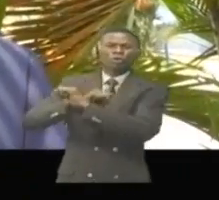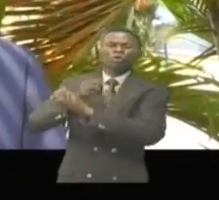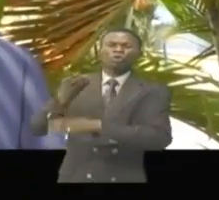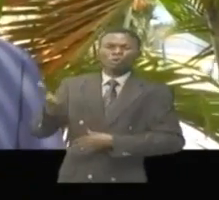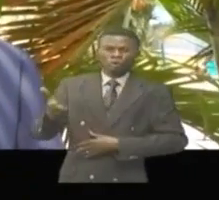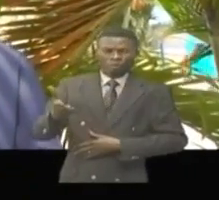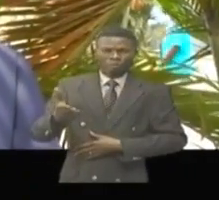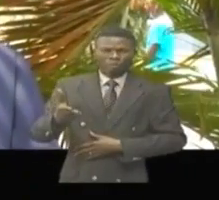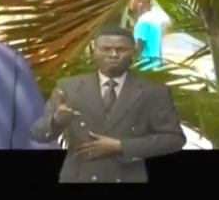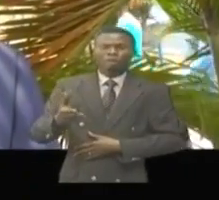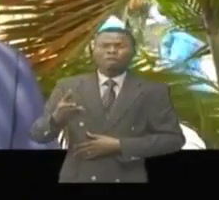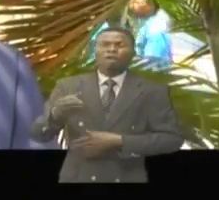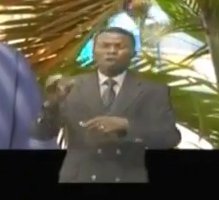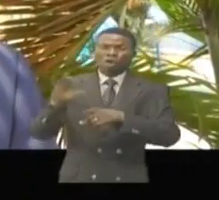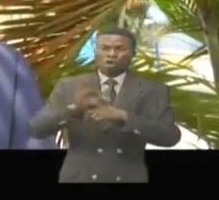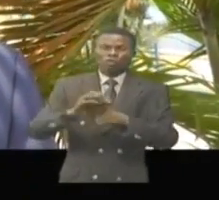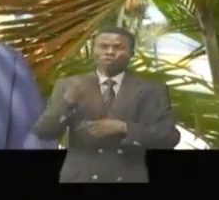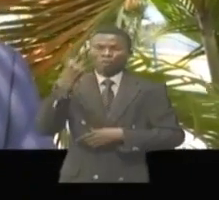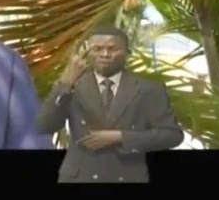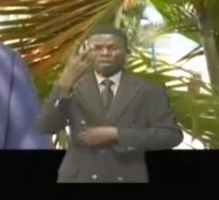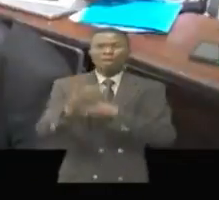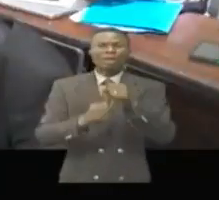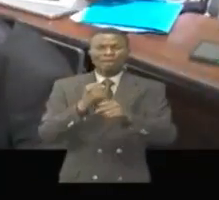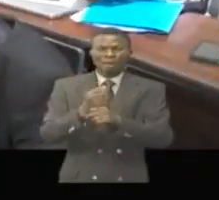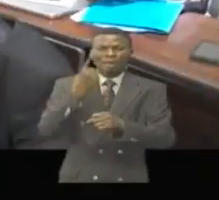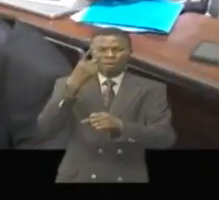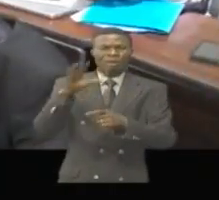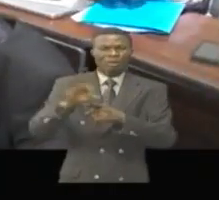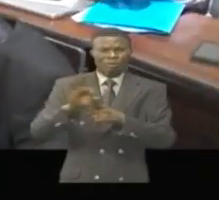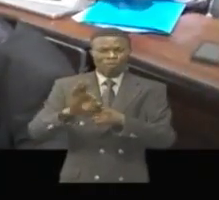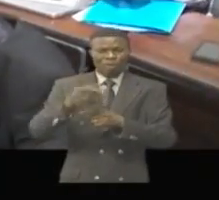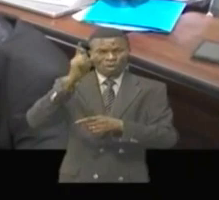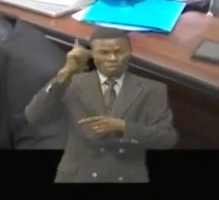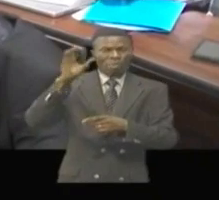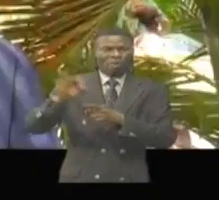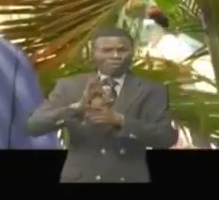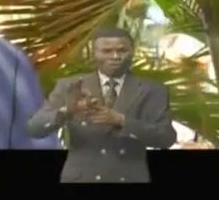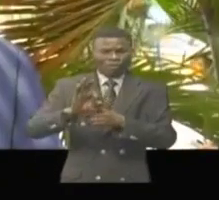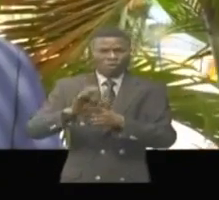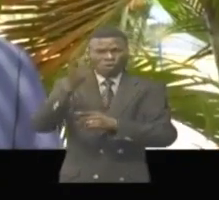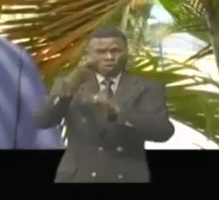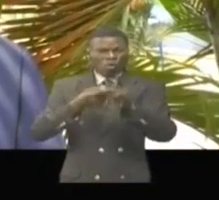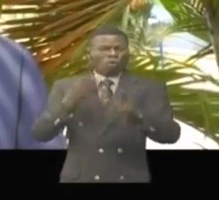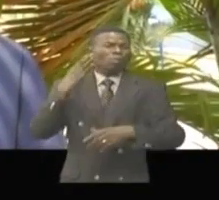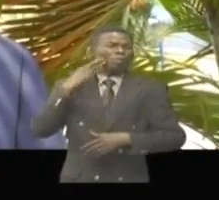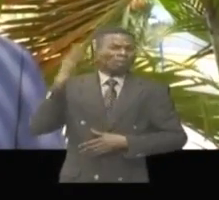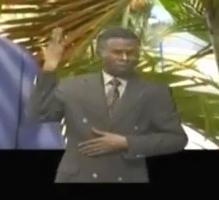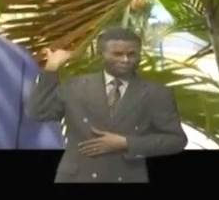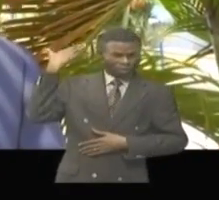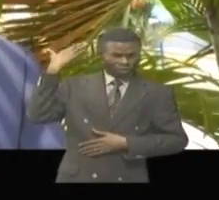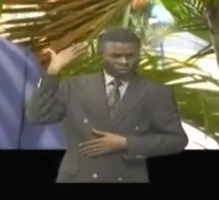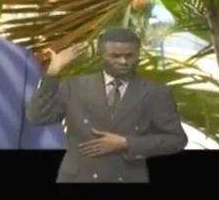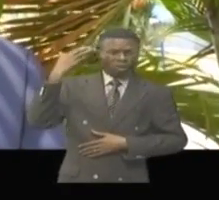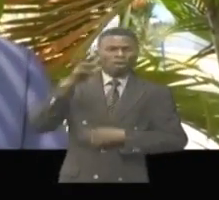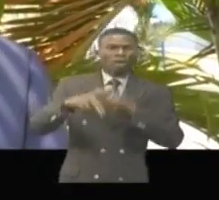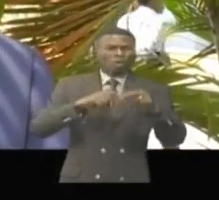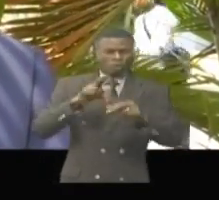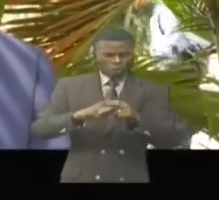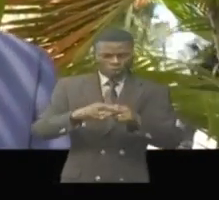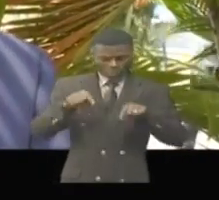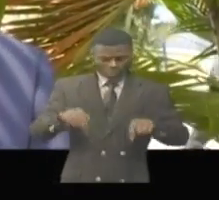tenons deux sessions par an. Nous avons tenu une session au mois de mars. C'est tout à fait normal qu'on